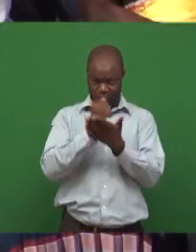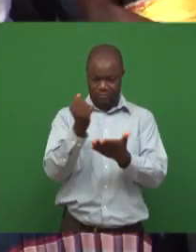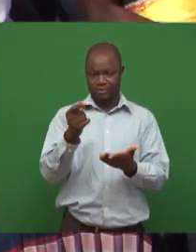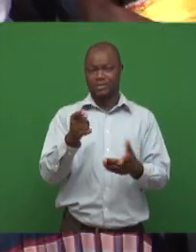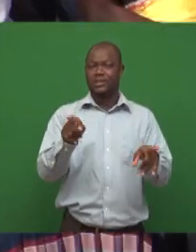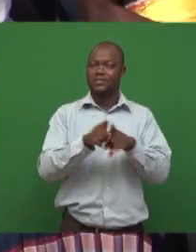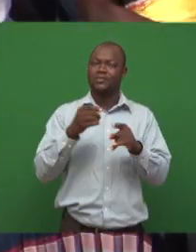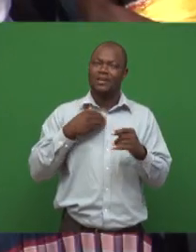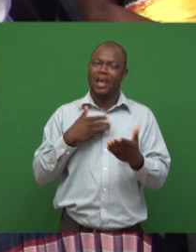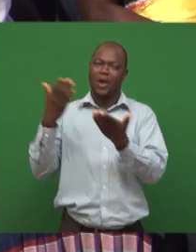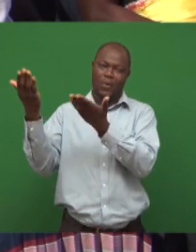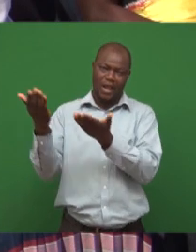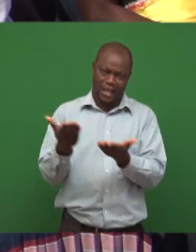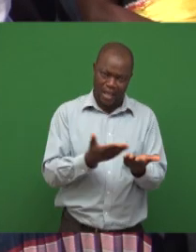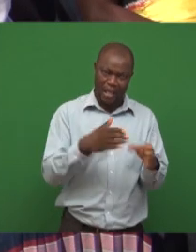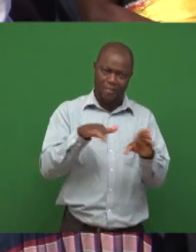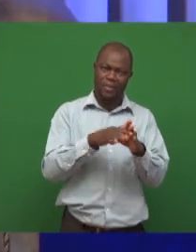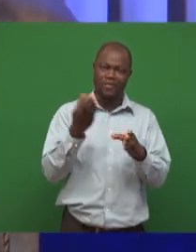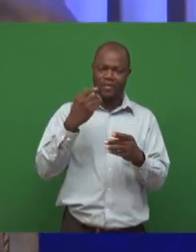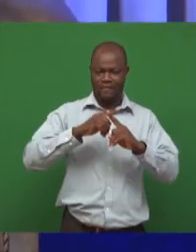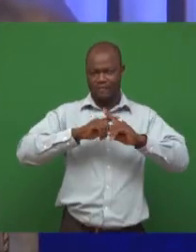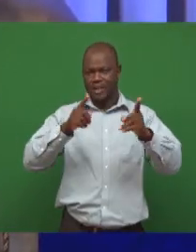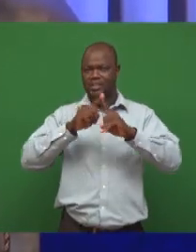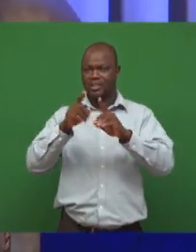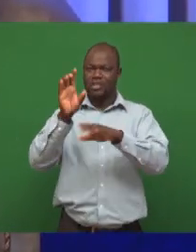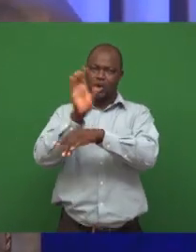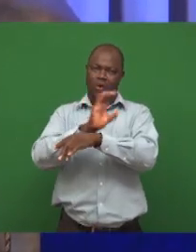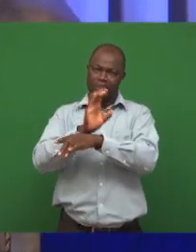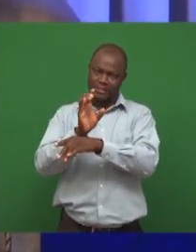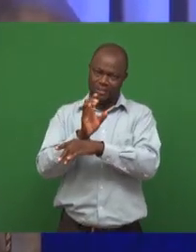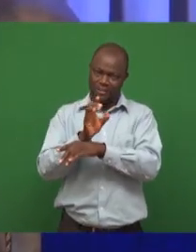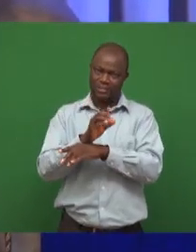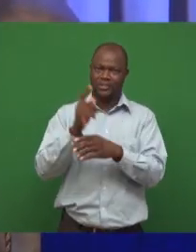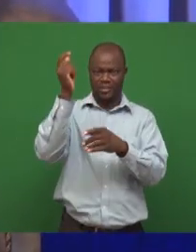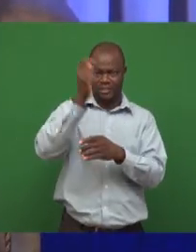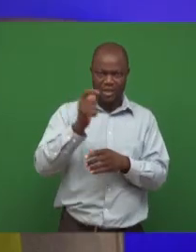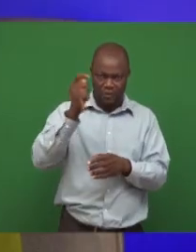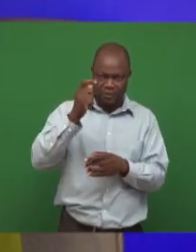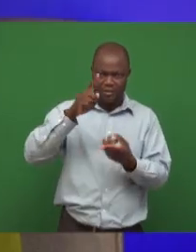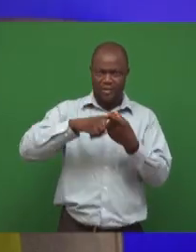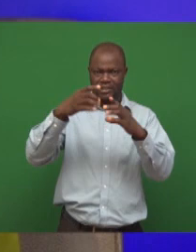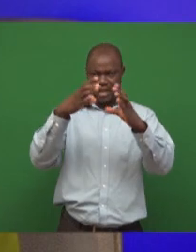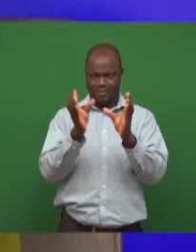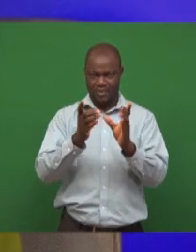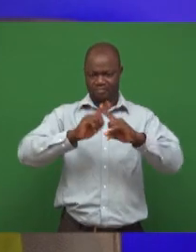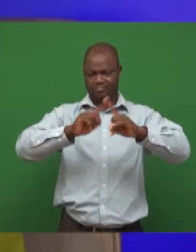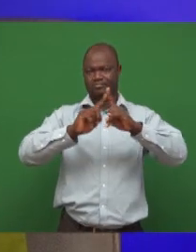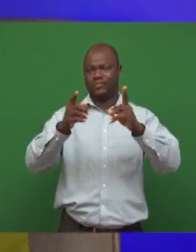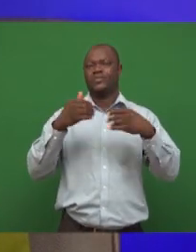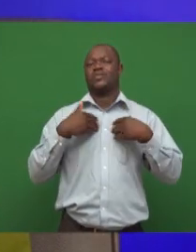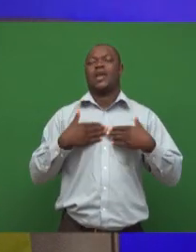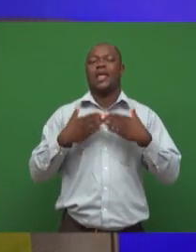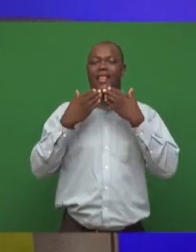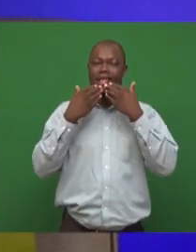vedu vabva kuzvikoro zvakasiyana-siyana kumacolleges akasiyana-siyana, vagari vemuguta nevabva kumakambani akasiyana-siyana. Regai ndipe mukana uno kune